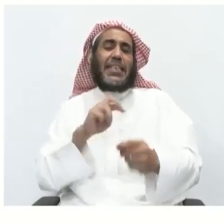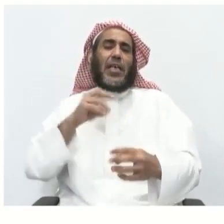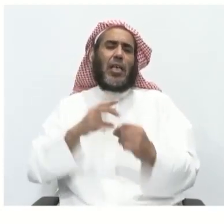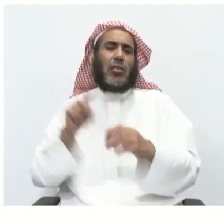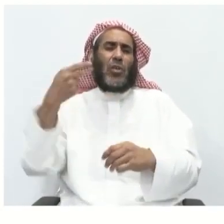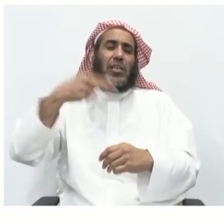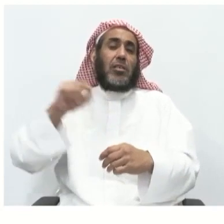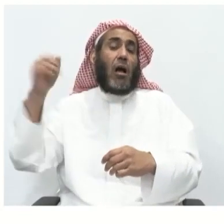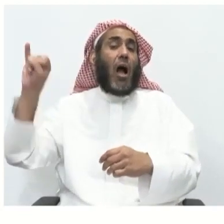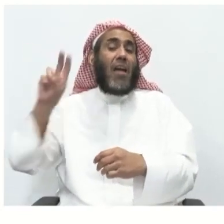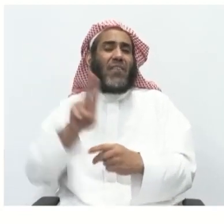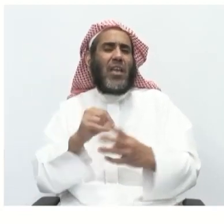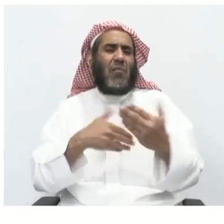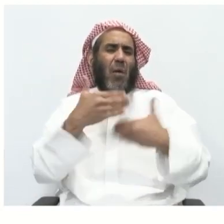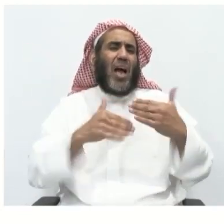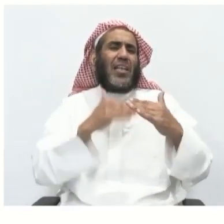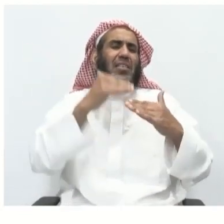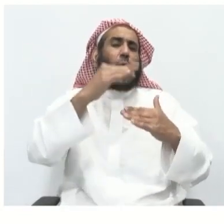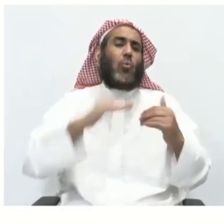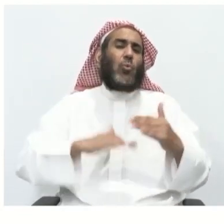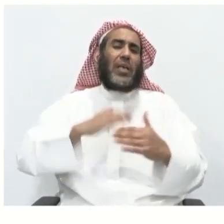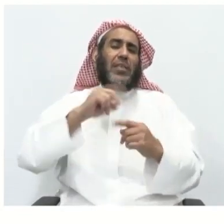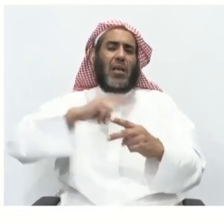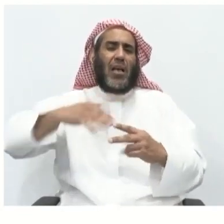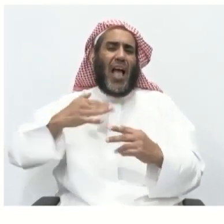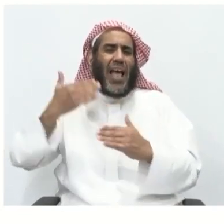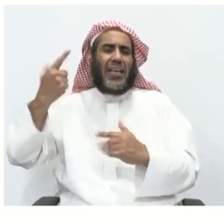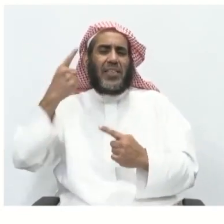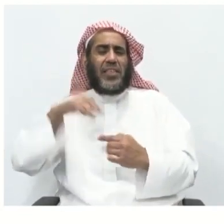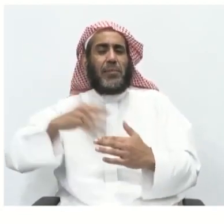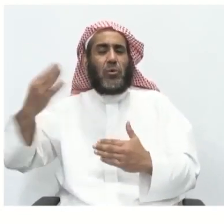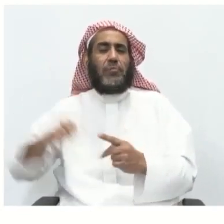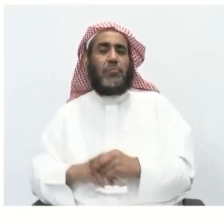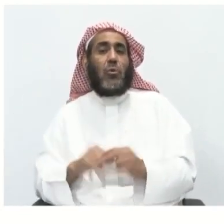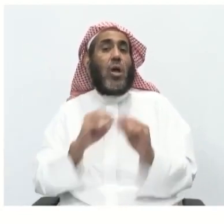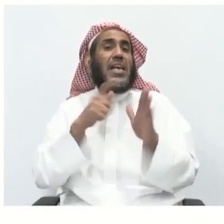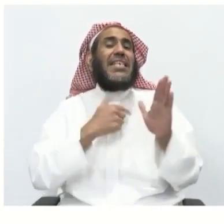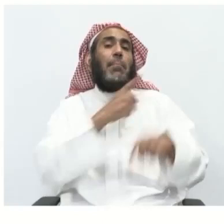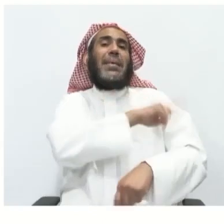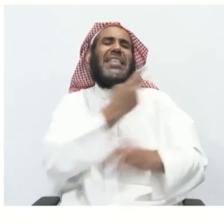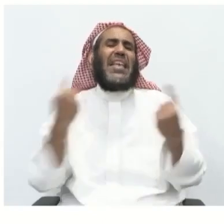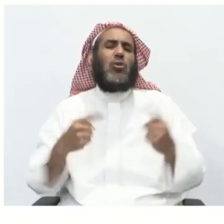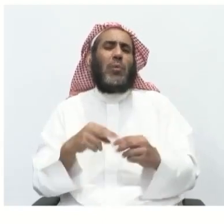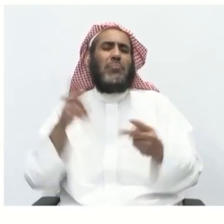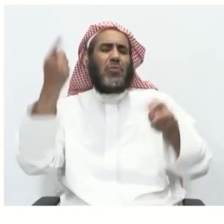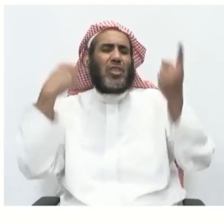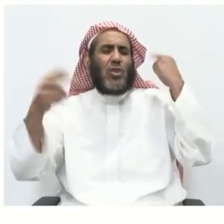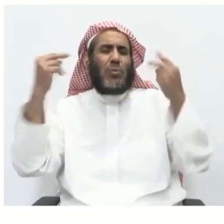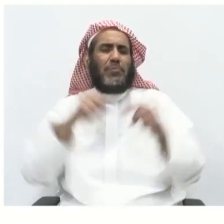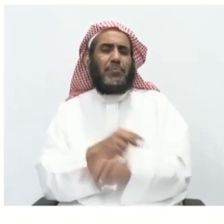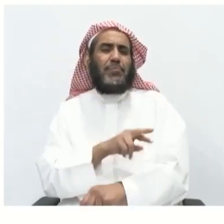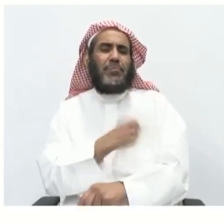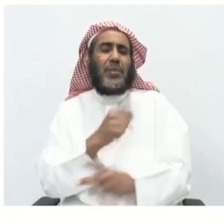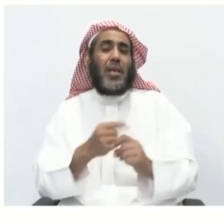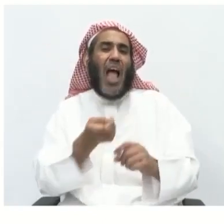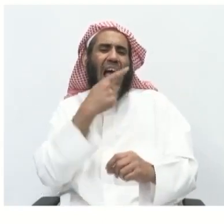الاتش اي في مراحل دوره حياته المختلفه تدعى هذه التجربه تدعى هذه